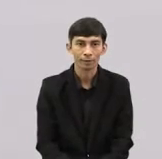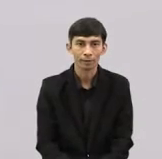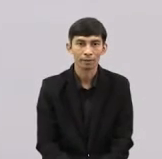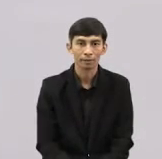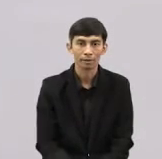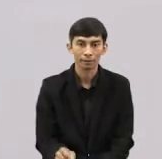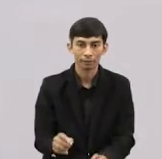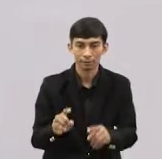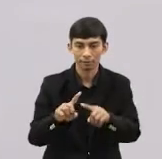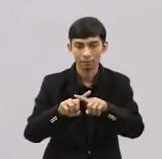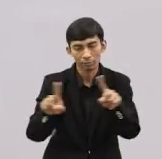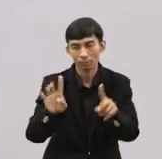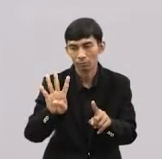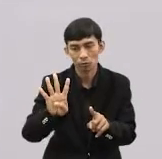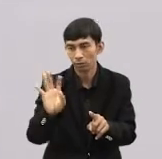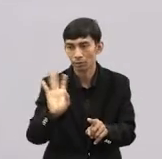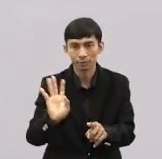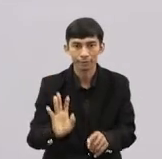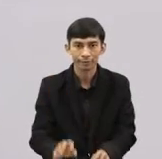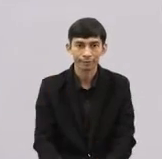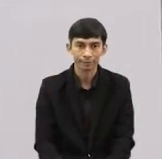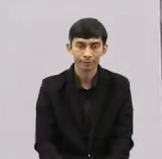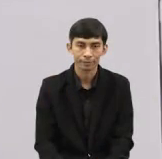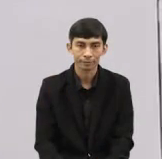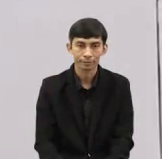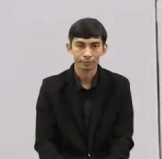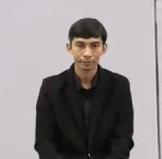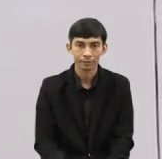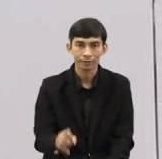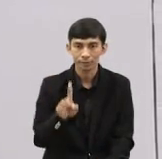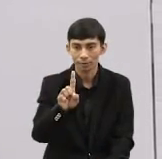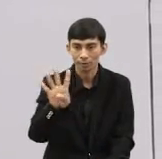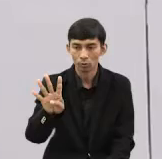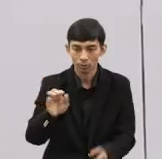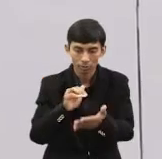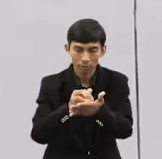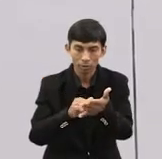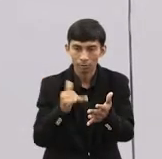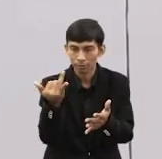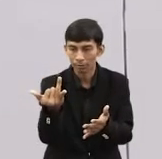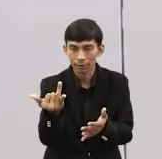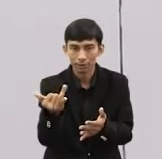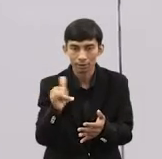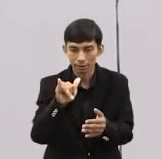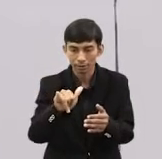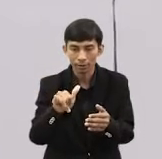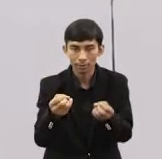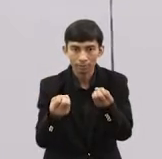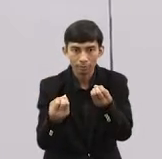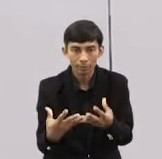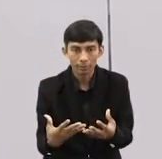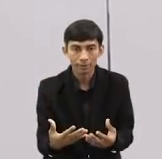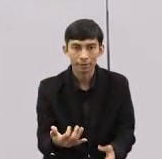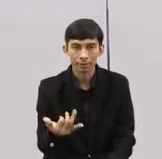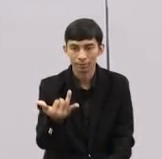lên buồn thiệt hại nè tới chị đọc buồn chẳng đọc buồn đọ trầm phí nơi xóa trầm